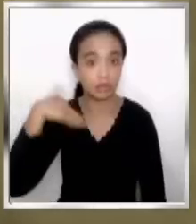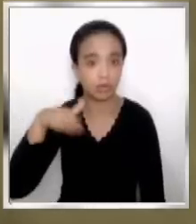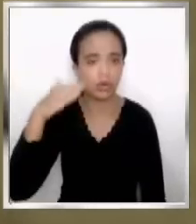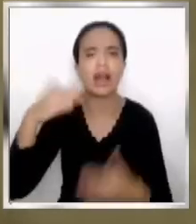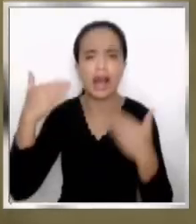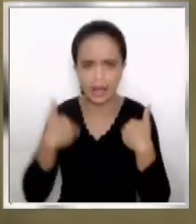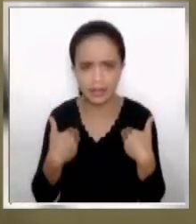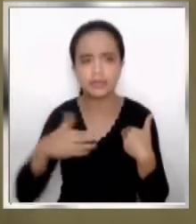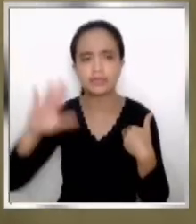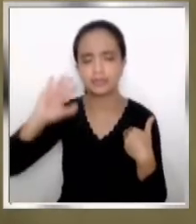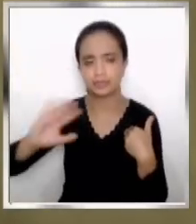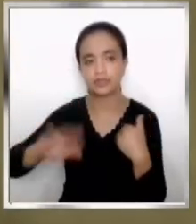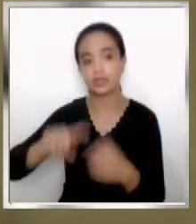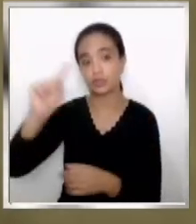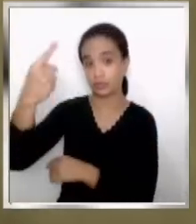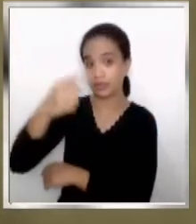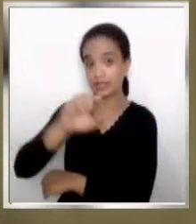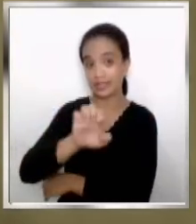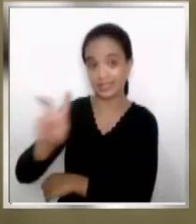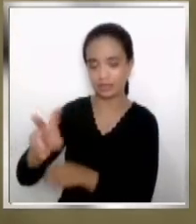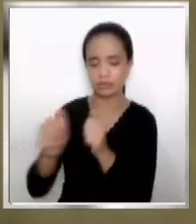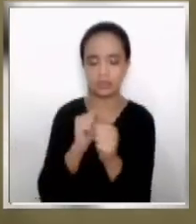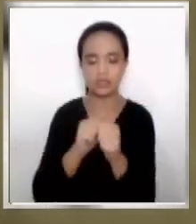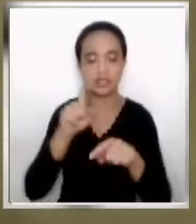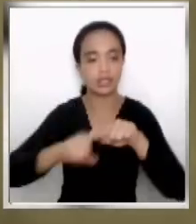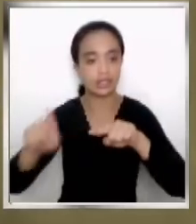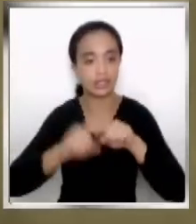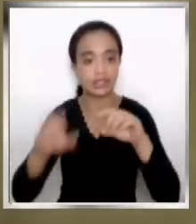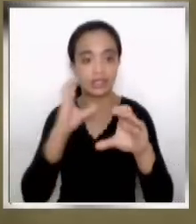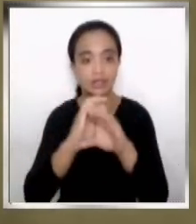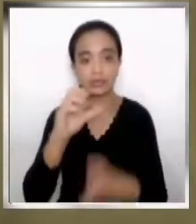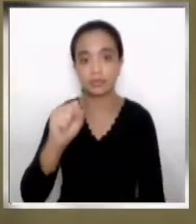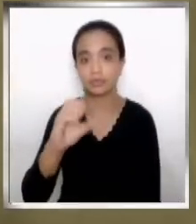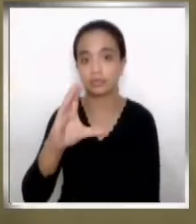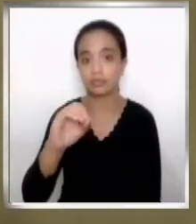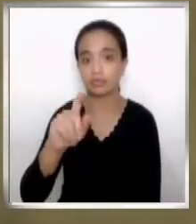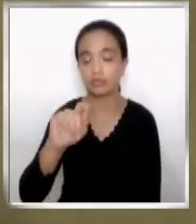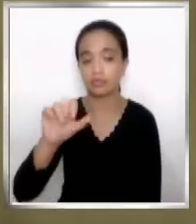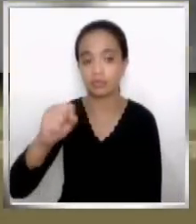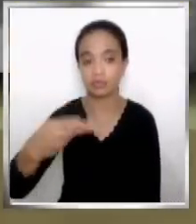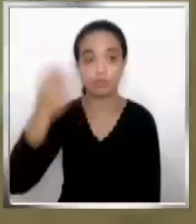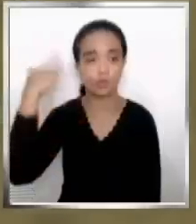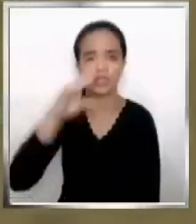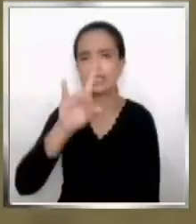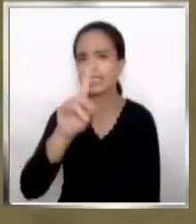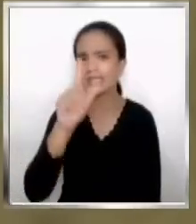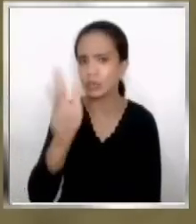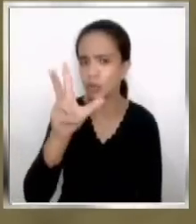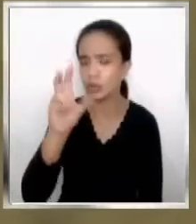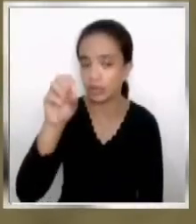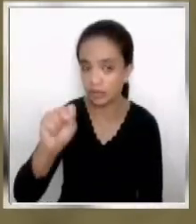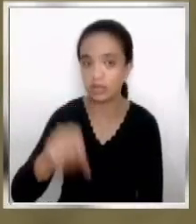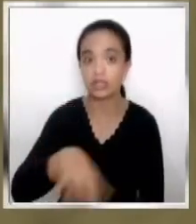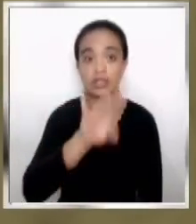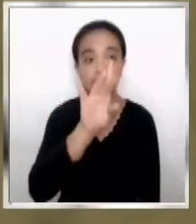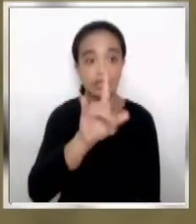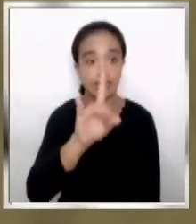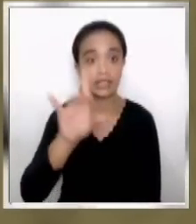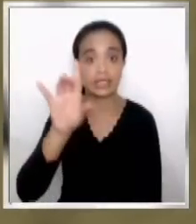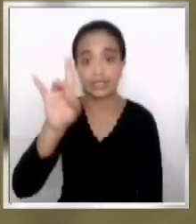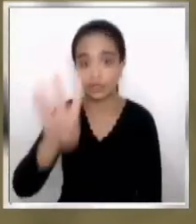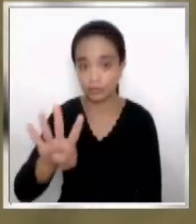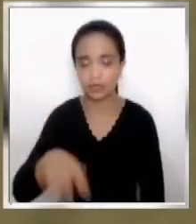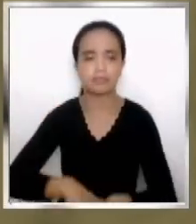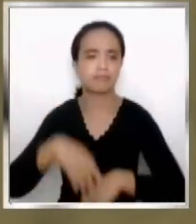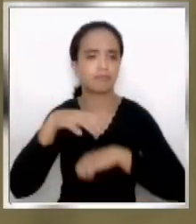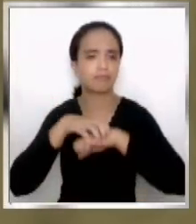pinakaunang ev ay dinevelop ng scottish inventor na si Robert Anderson noon pang 1830s nung 1884 naman ginawa ng English inventor na si